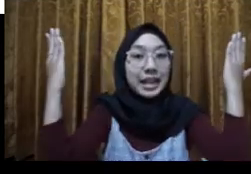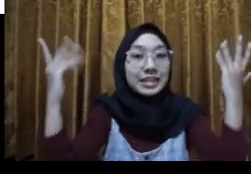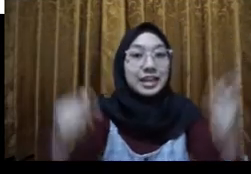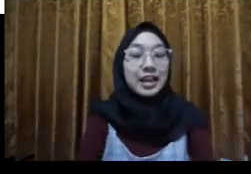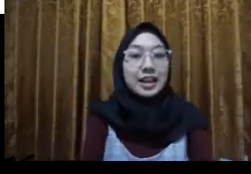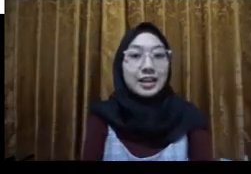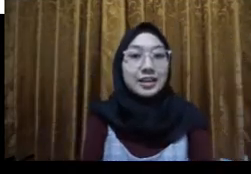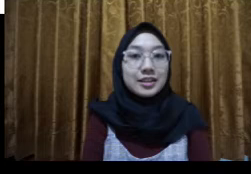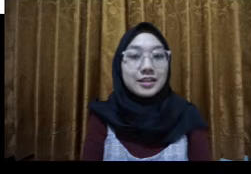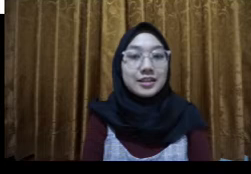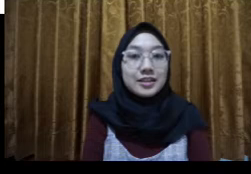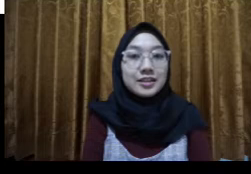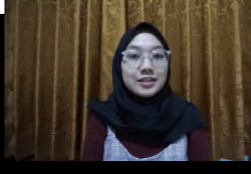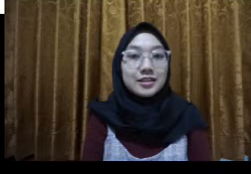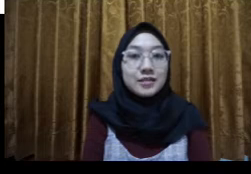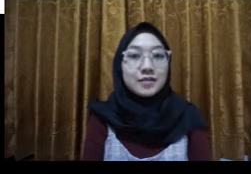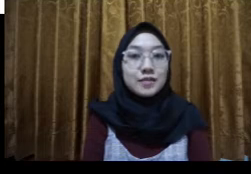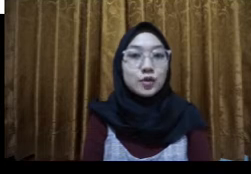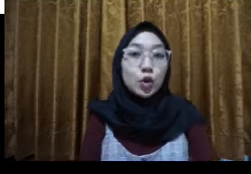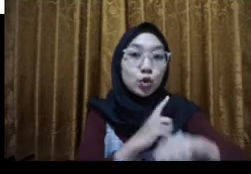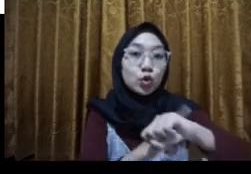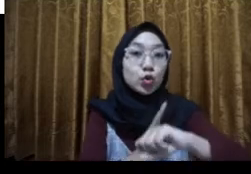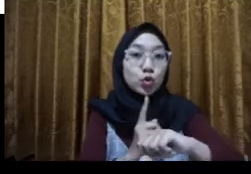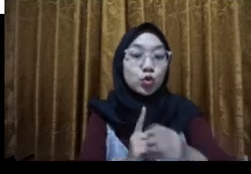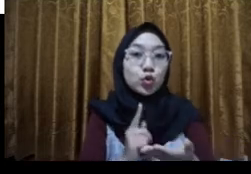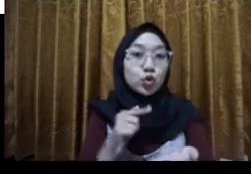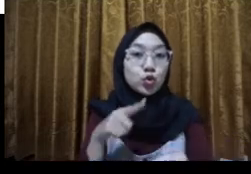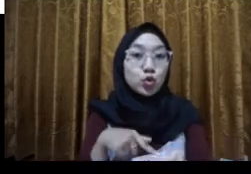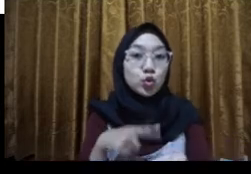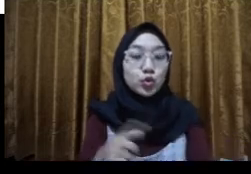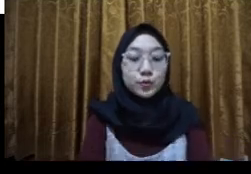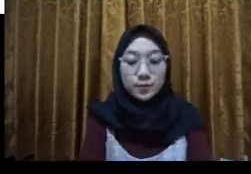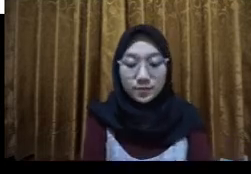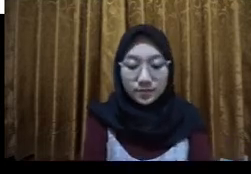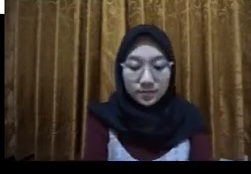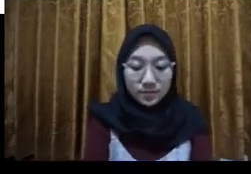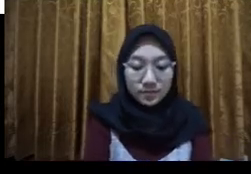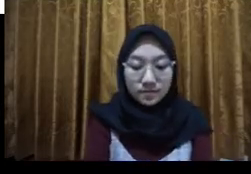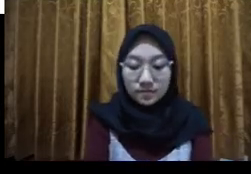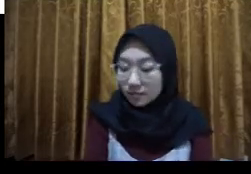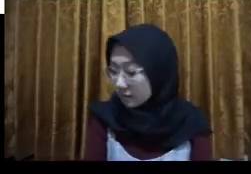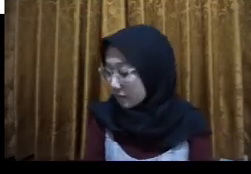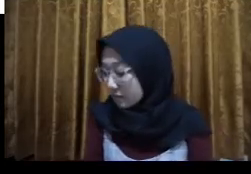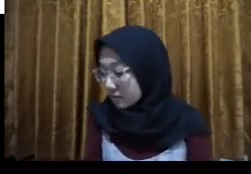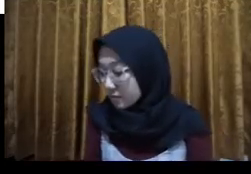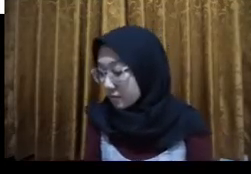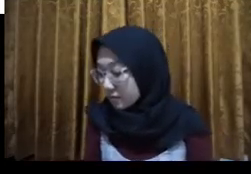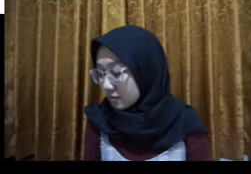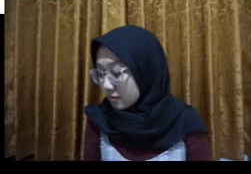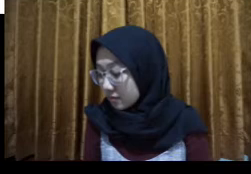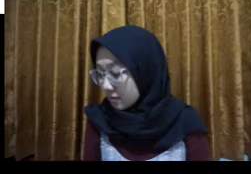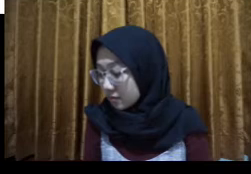Volume 60. sebentar saya Volume rate 85. akan Rate memperlambat. rate 70. Rate 65. Rate 60.